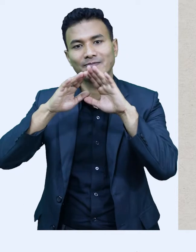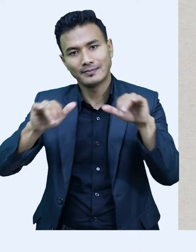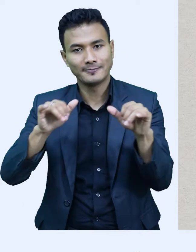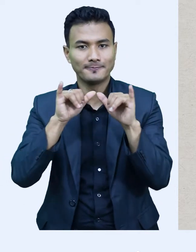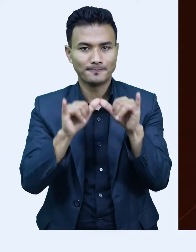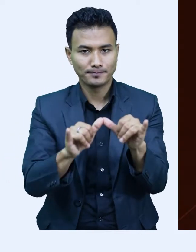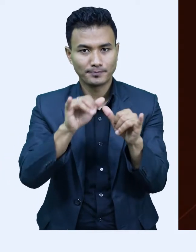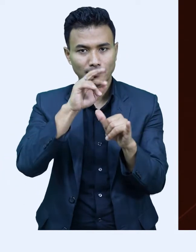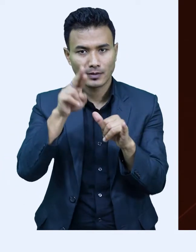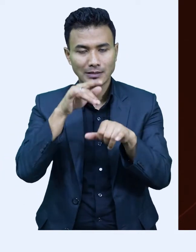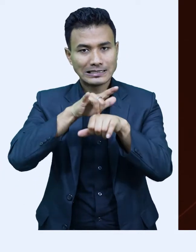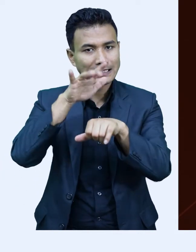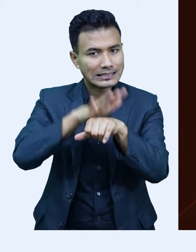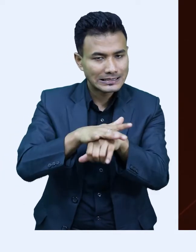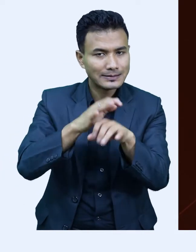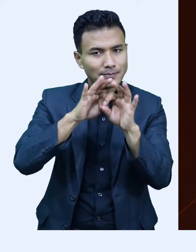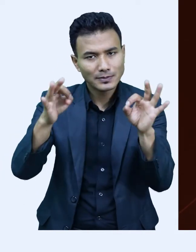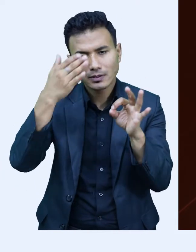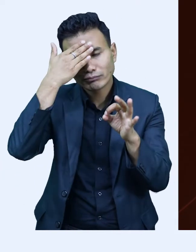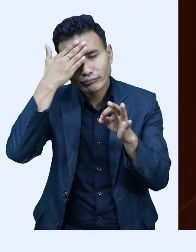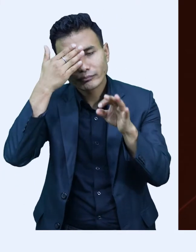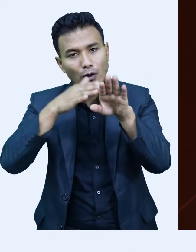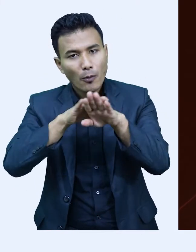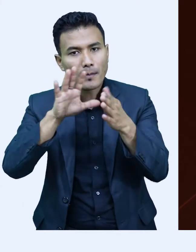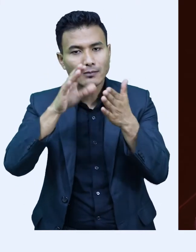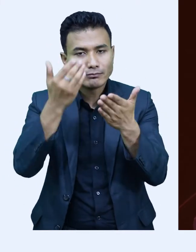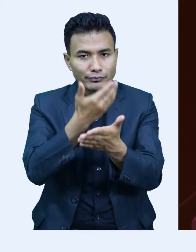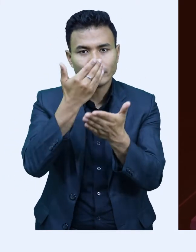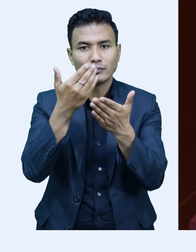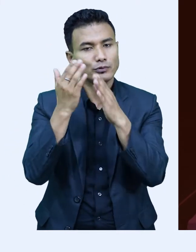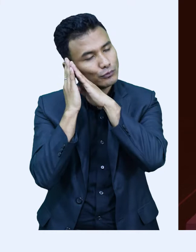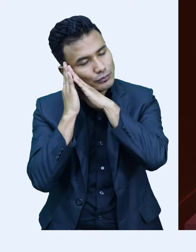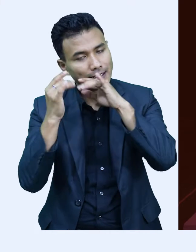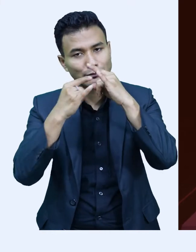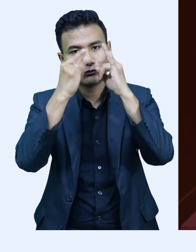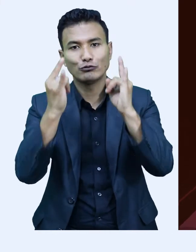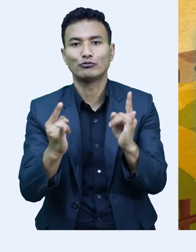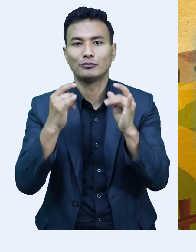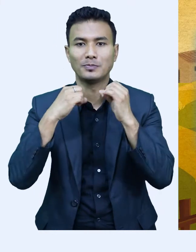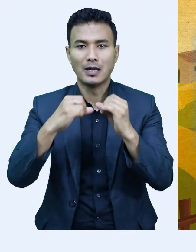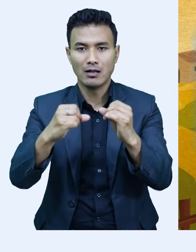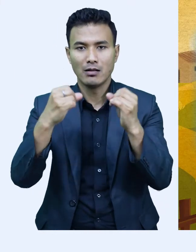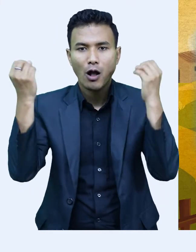शौचालयको व्यवस्था गर्यौं र डेङ्गी, मलेरिया र कालाजार जस्ता रोगबाट बस्न सुत्दा झुलको प्रयोग गर्यौं।